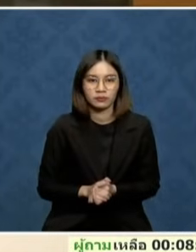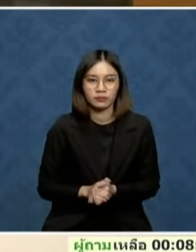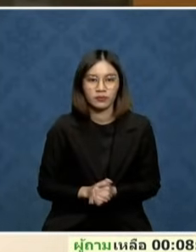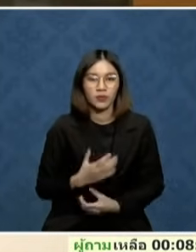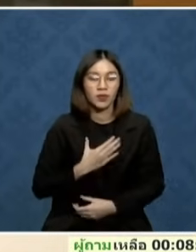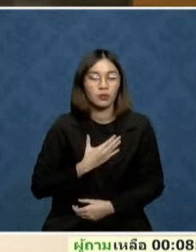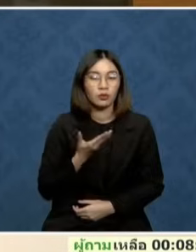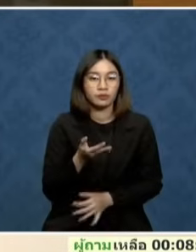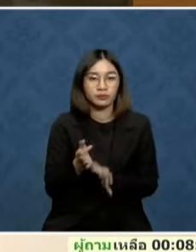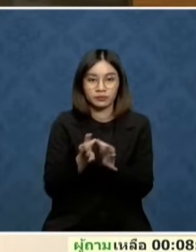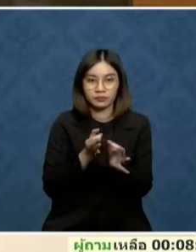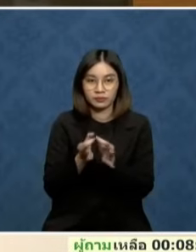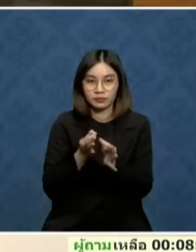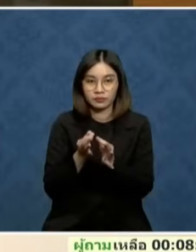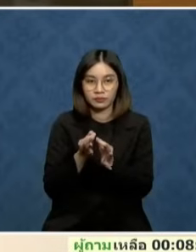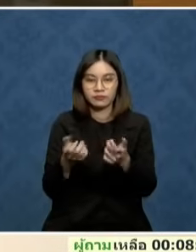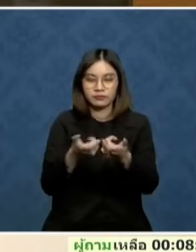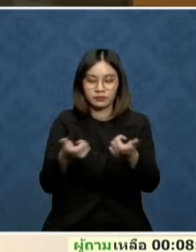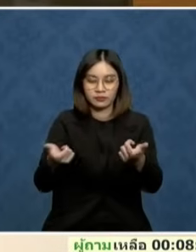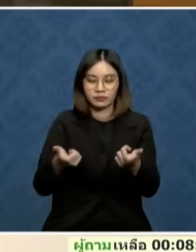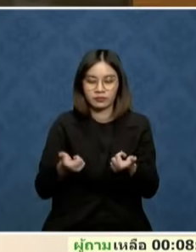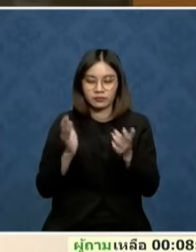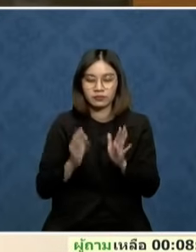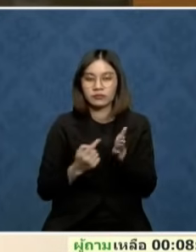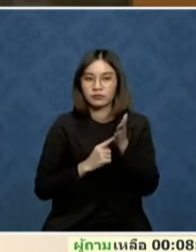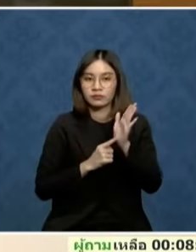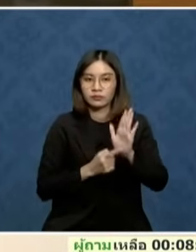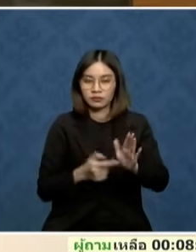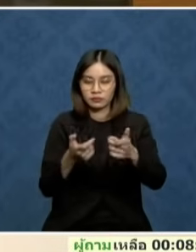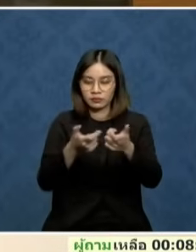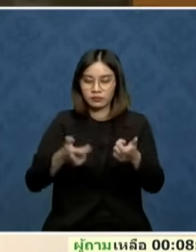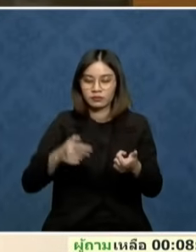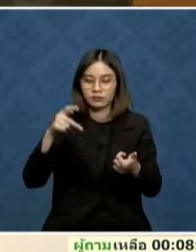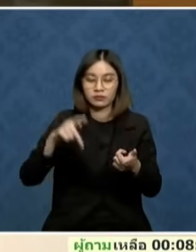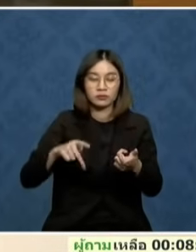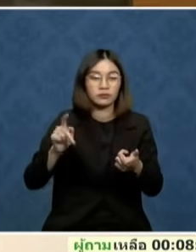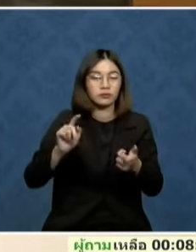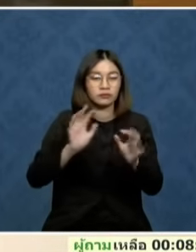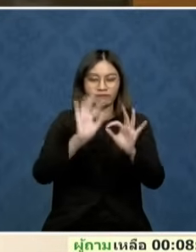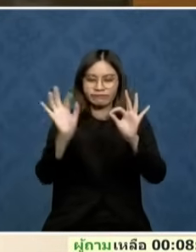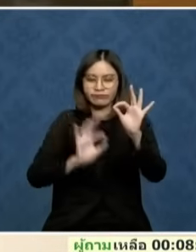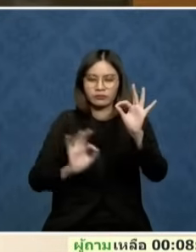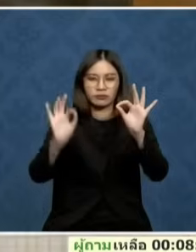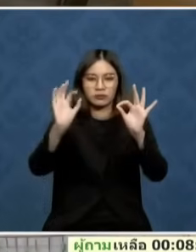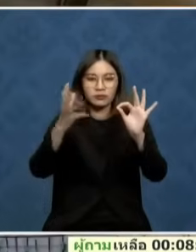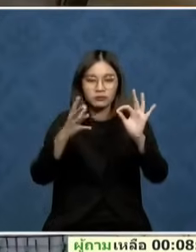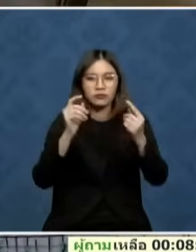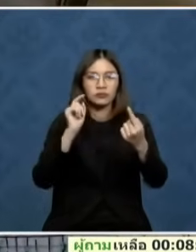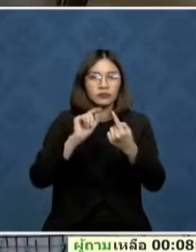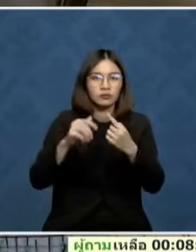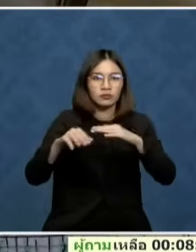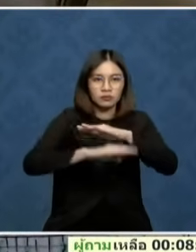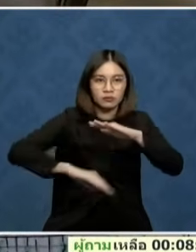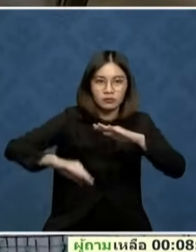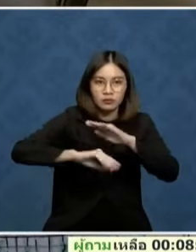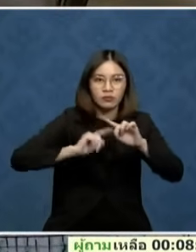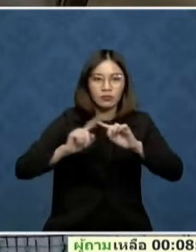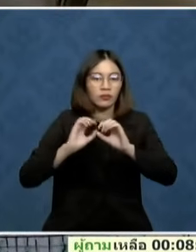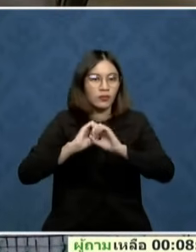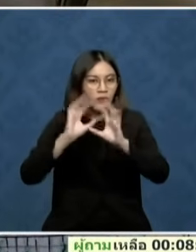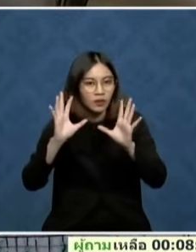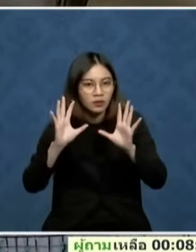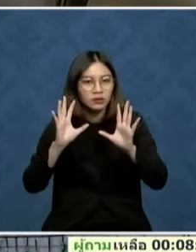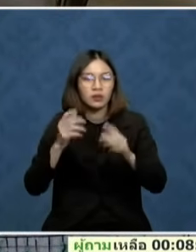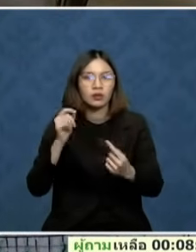ผมขอเรียนว่าเมื่อรายงานของผู้เสนอรายงานพิเศษไม่ได้ระบุว่ามีการพบหลักฐานชัดเจน